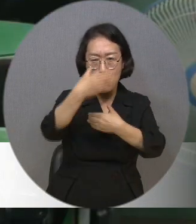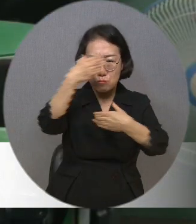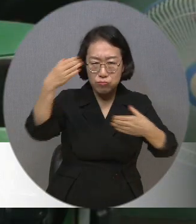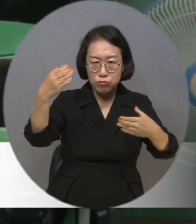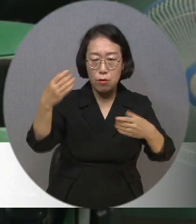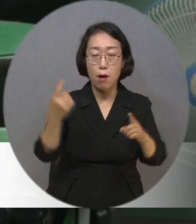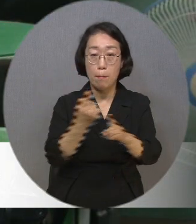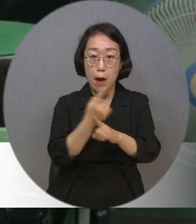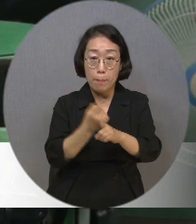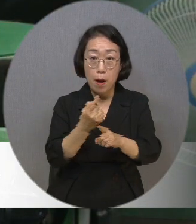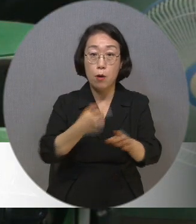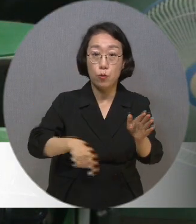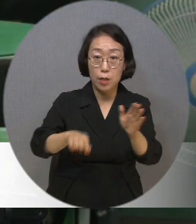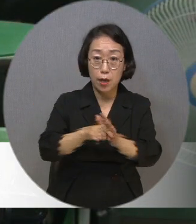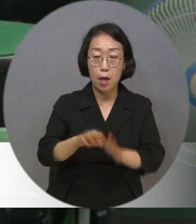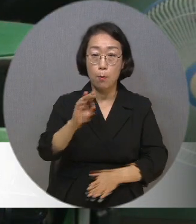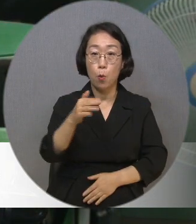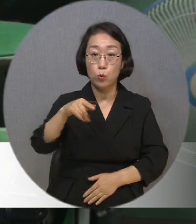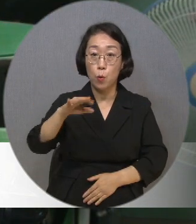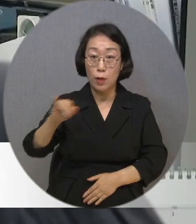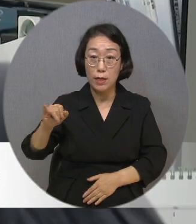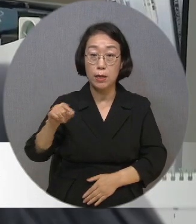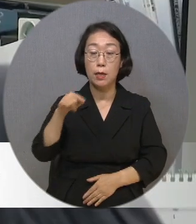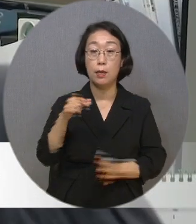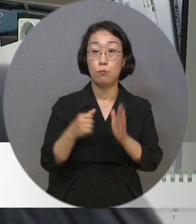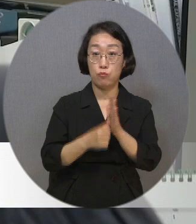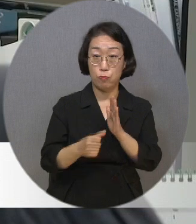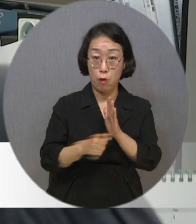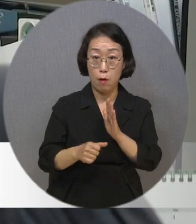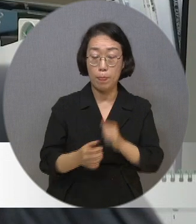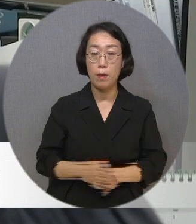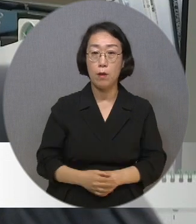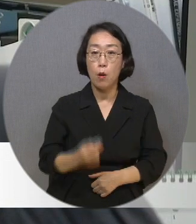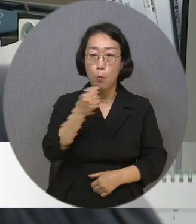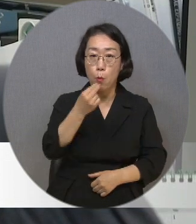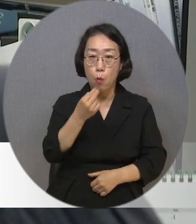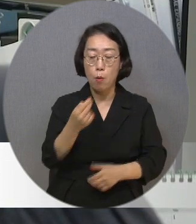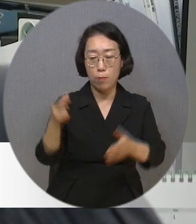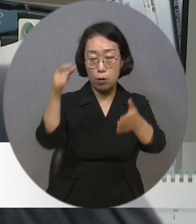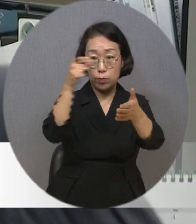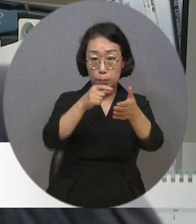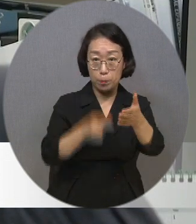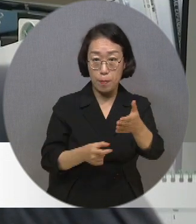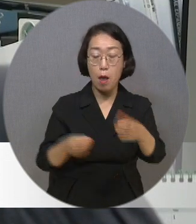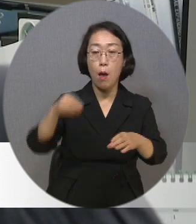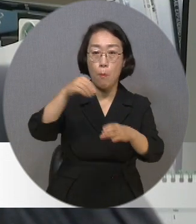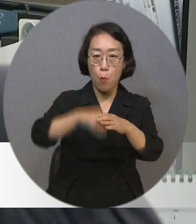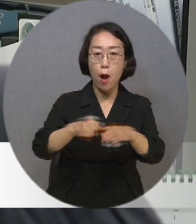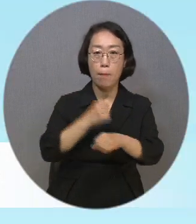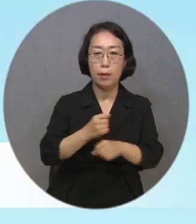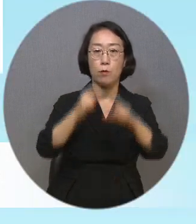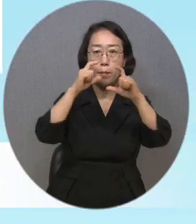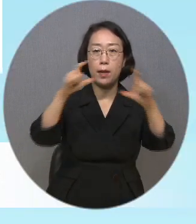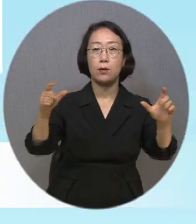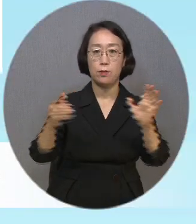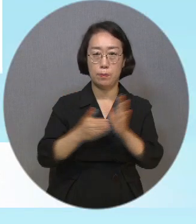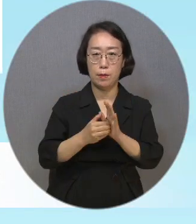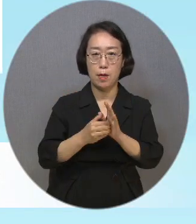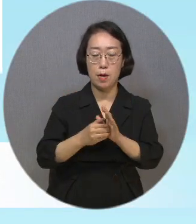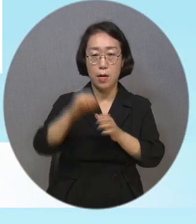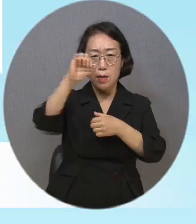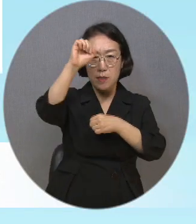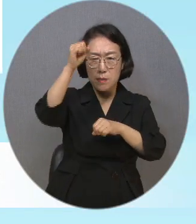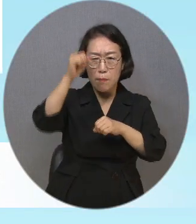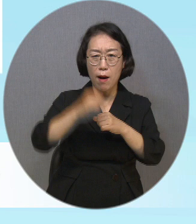위해 발 보조기를 장애인 보조기기 보험급여 품목에 추가한다고 지난 23일 밝혔습니다. 신발